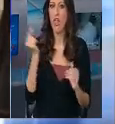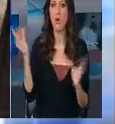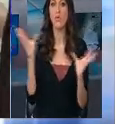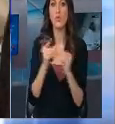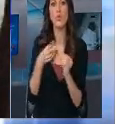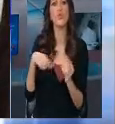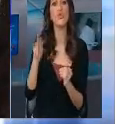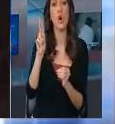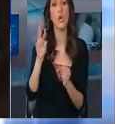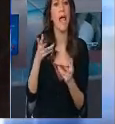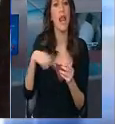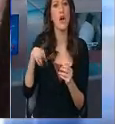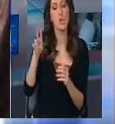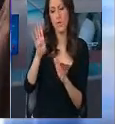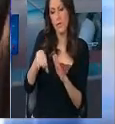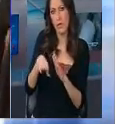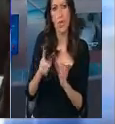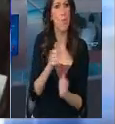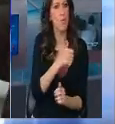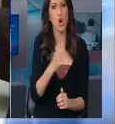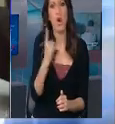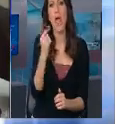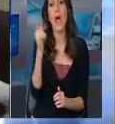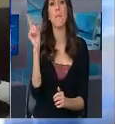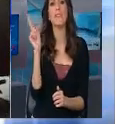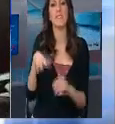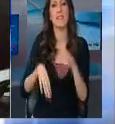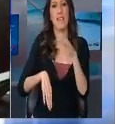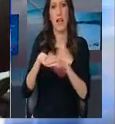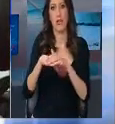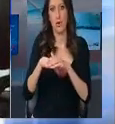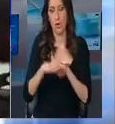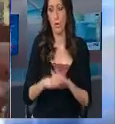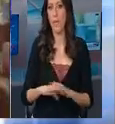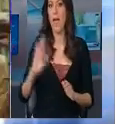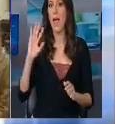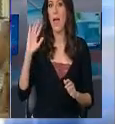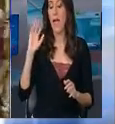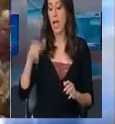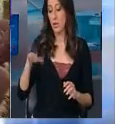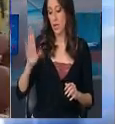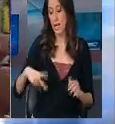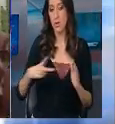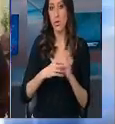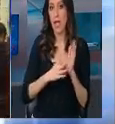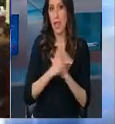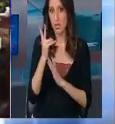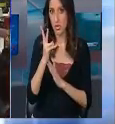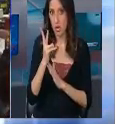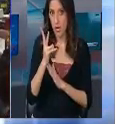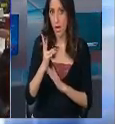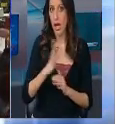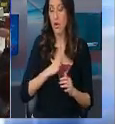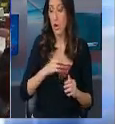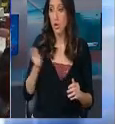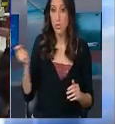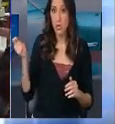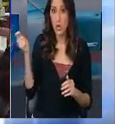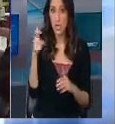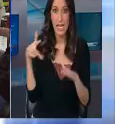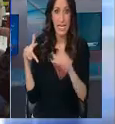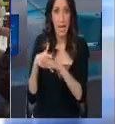θα ξεπερνά το 1,5%. Τα δάνεια που βρέθηκαν στο κόκκινο μέχρι το τέλος του 2012 άγγιξαν τα